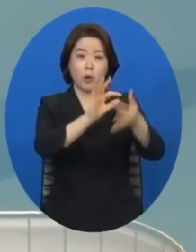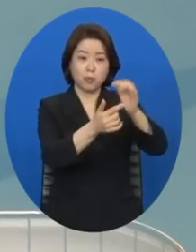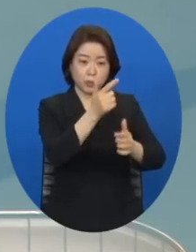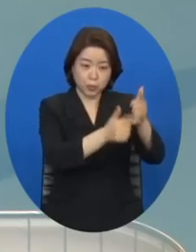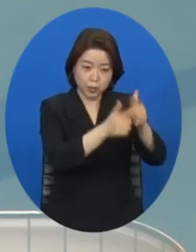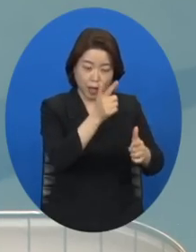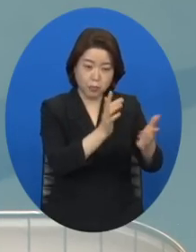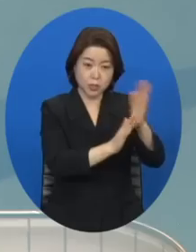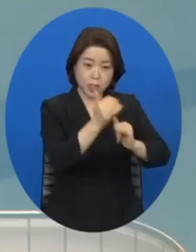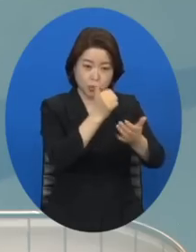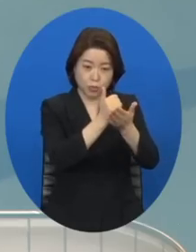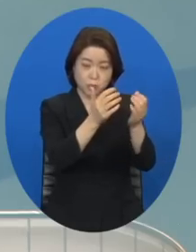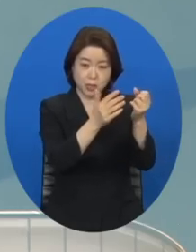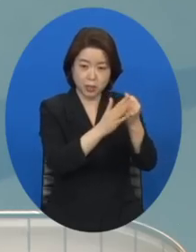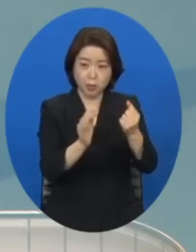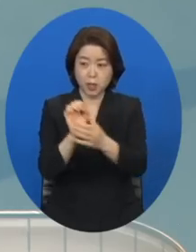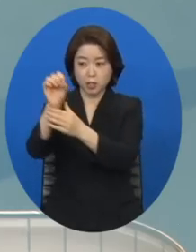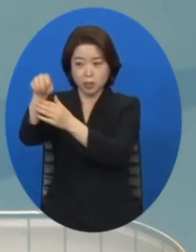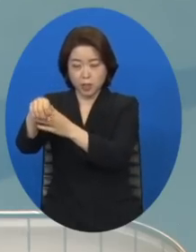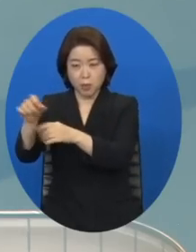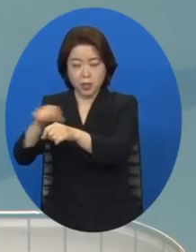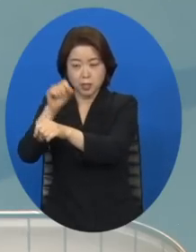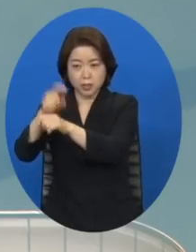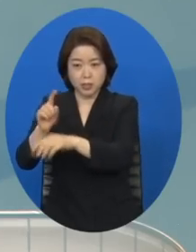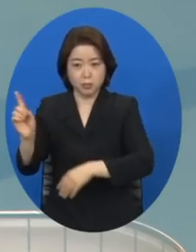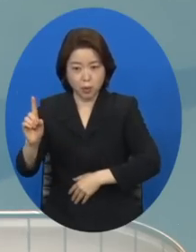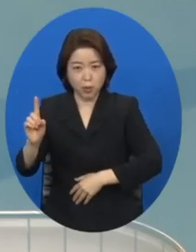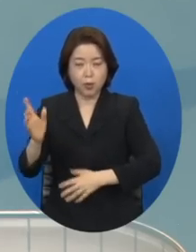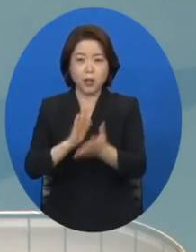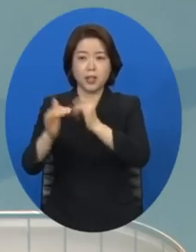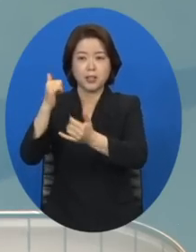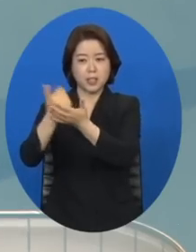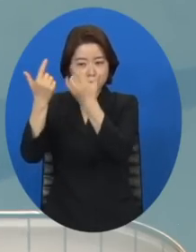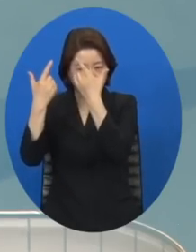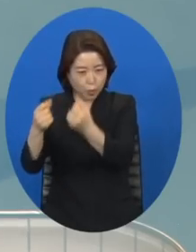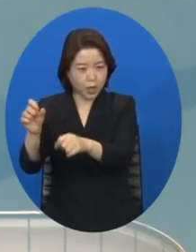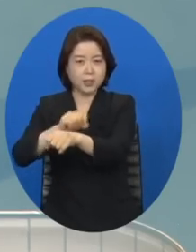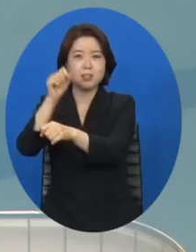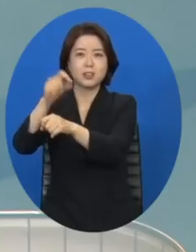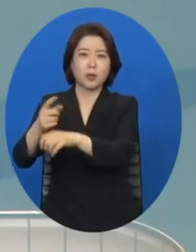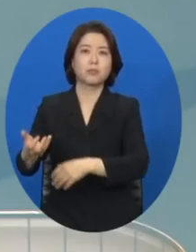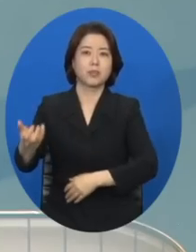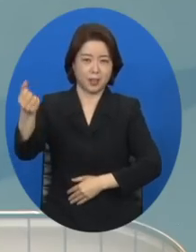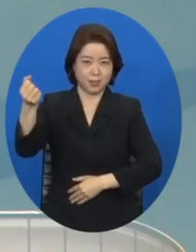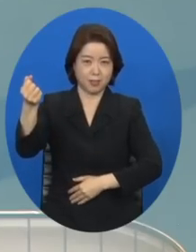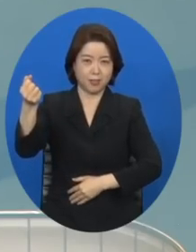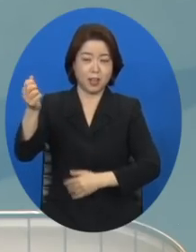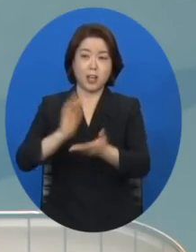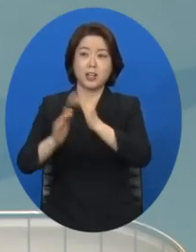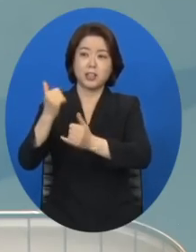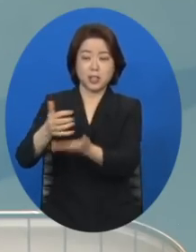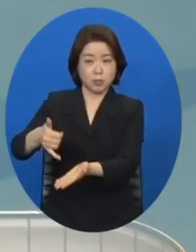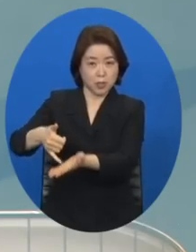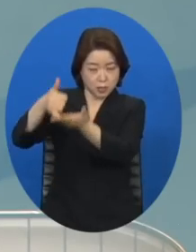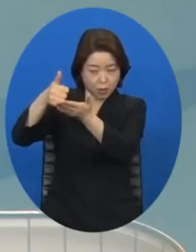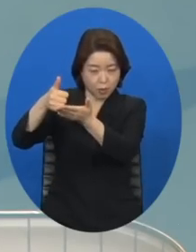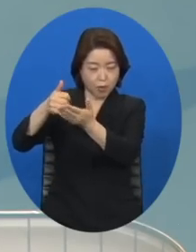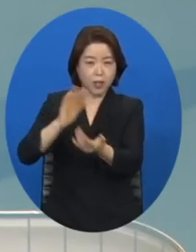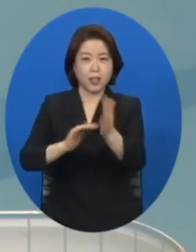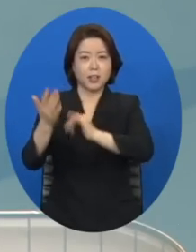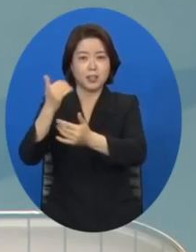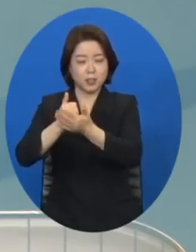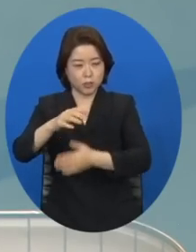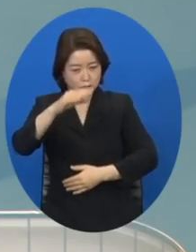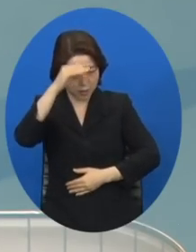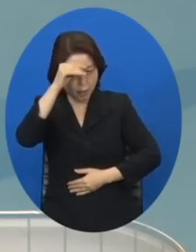열매는 어떤 특성을 갖고 있을까요 예수님의 특성을 갖고 있는 거야 예수님이 성품입니다 예수님을 닮는 것